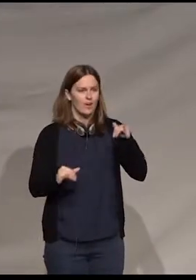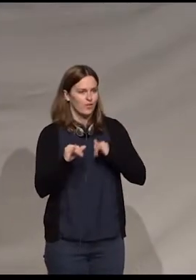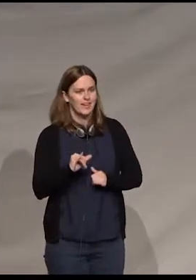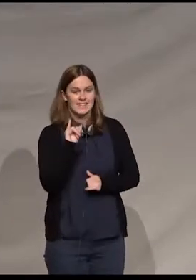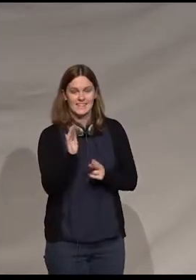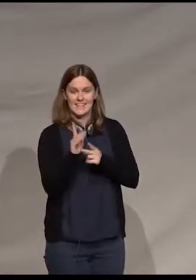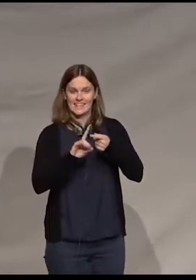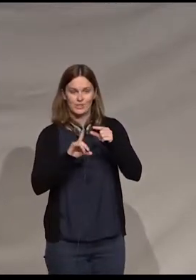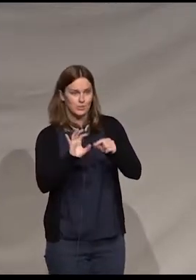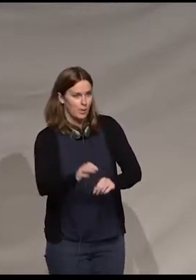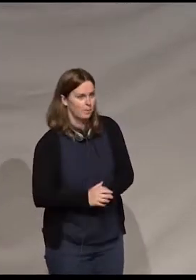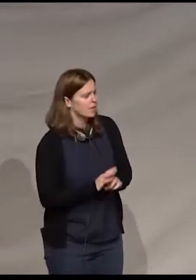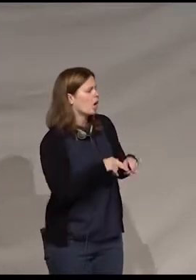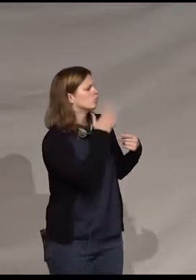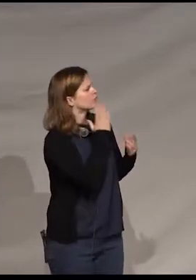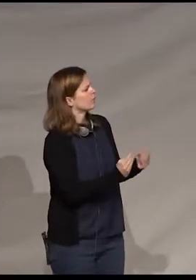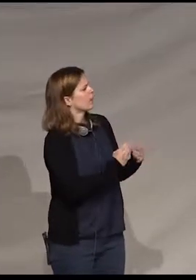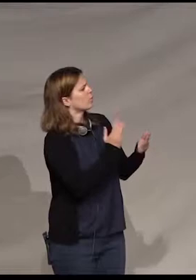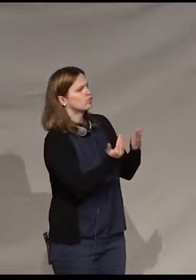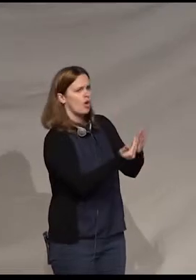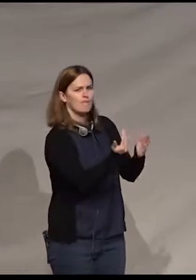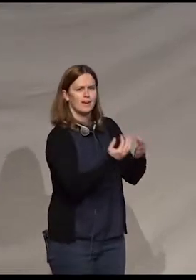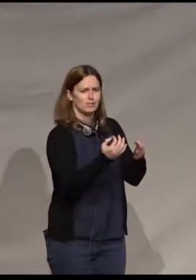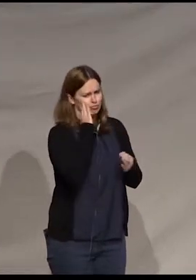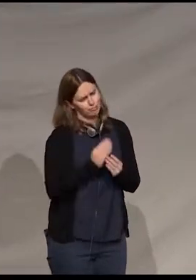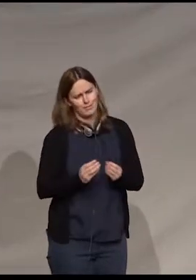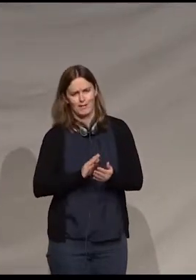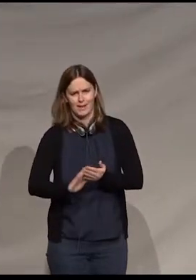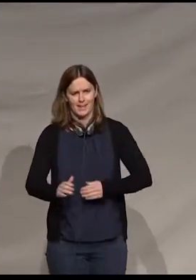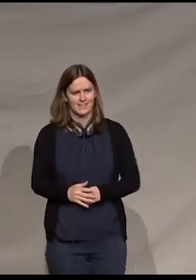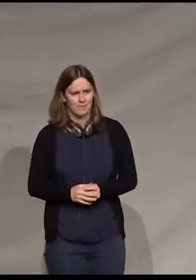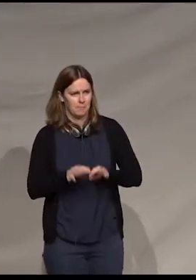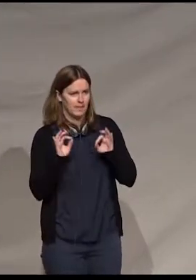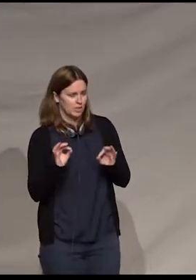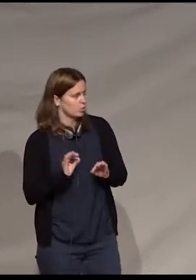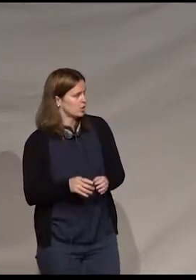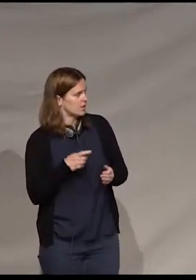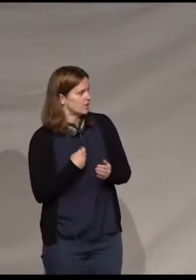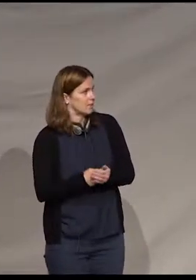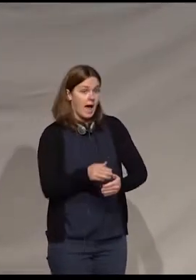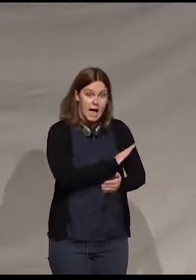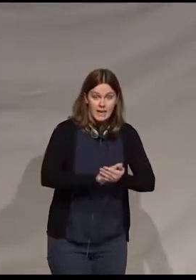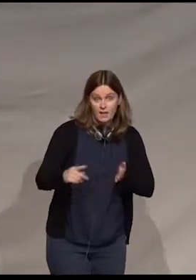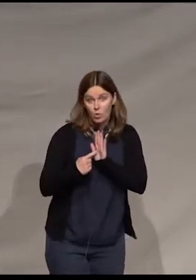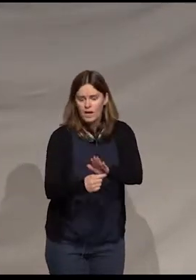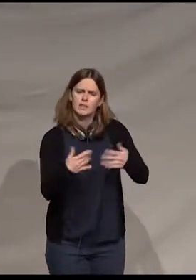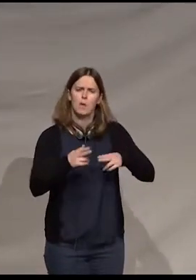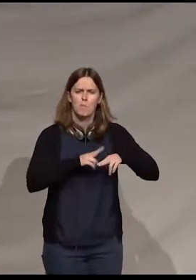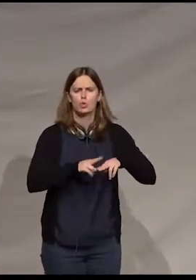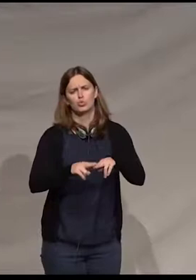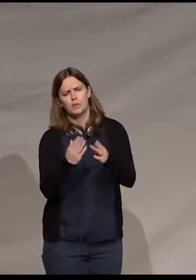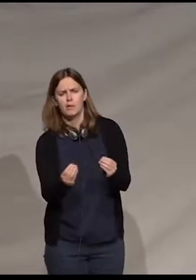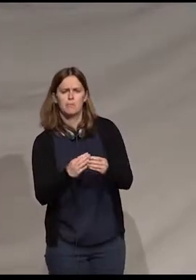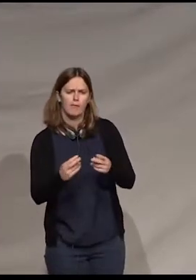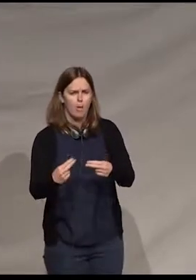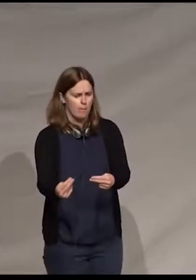rovnou vzít k té novince, prosím. Co máte připraveného? Půjdeme rovnou k novince, anebo k ní přejdeme postupně? Pojďme prosím. Klidně postupně. Trochu nás napínejte.